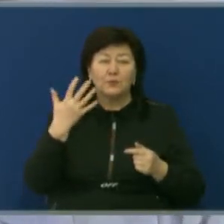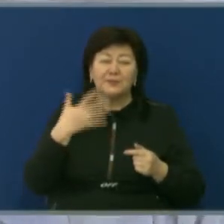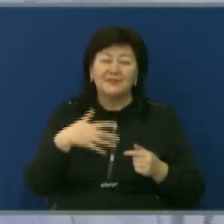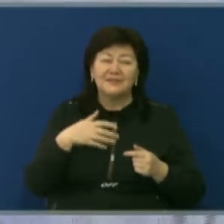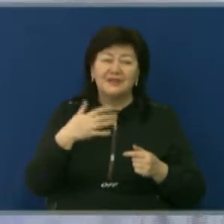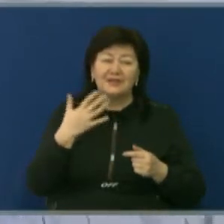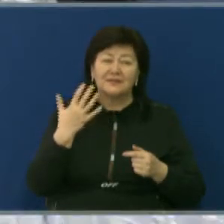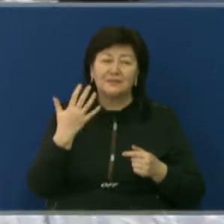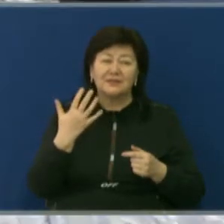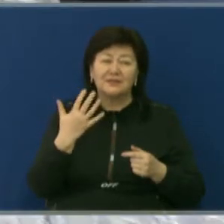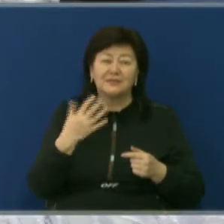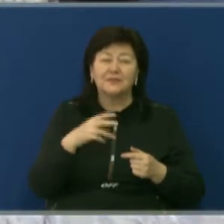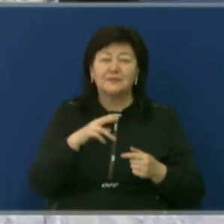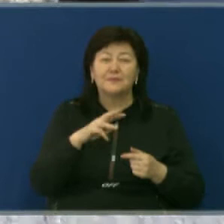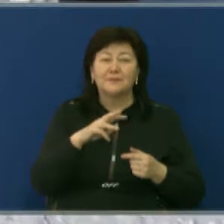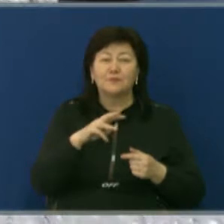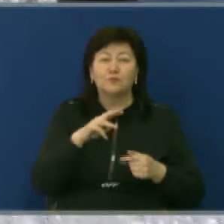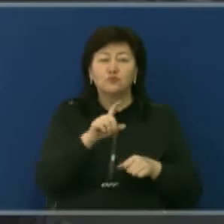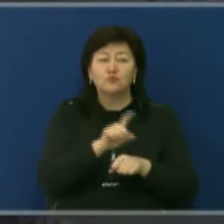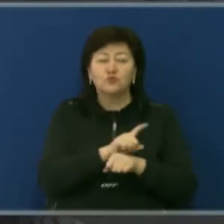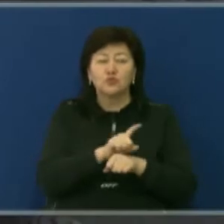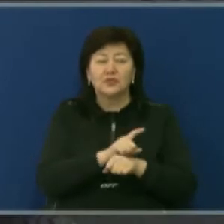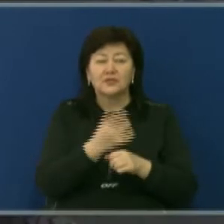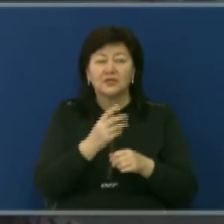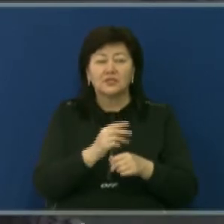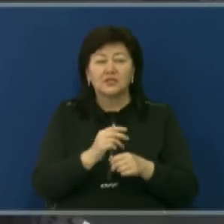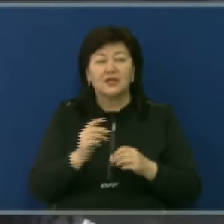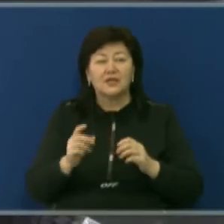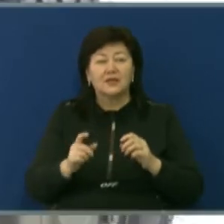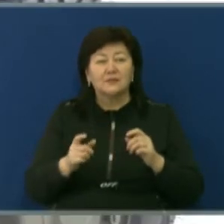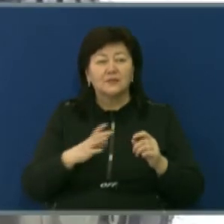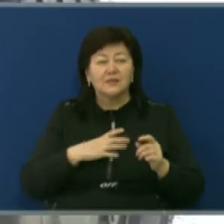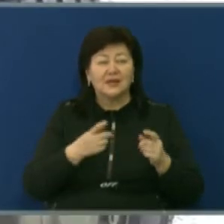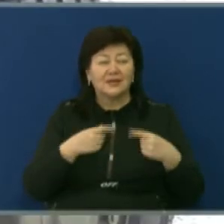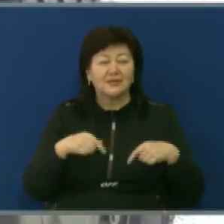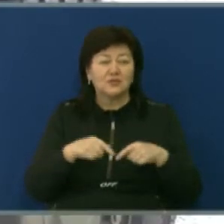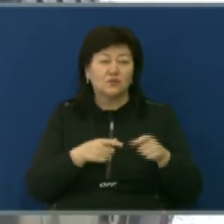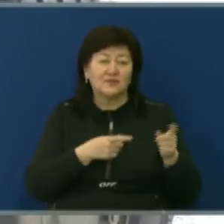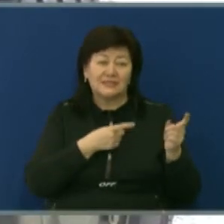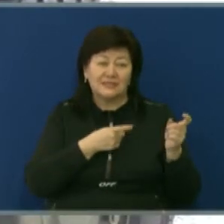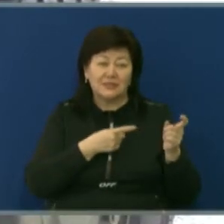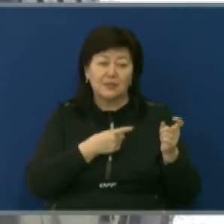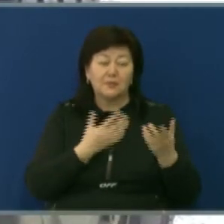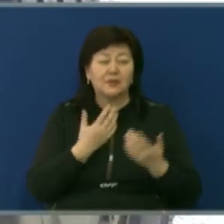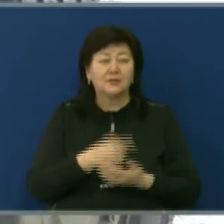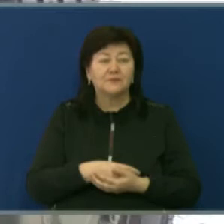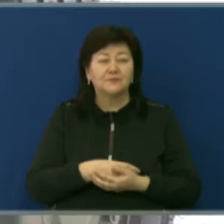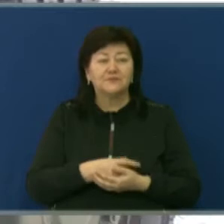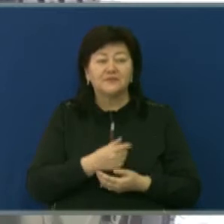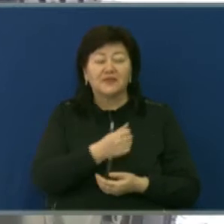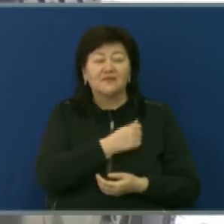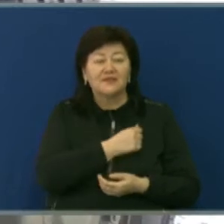152-миллиметровой буксируемой пушки «Гиацинт». Также они провели учебно-боевые стрельбы. В сухопутных войсках и непосредственно в войсковой